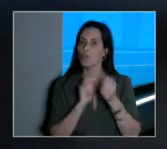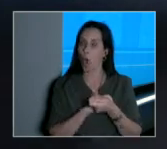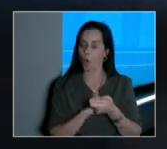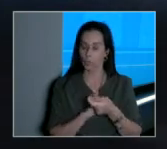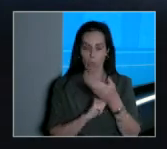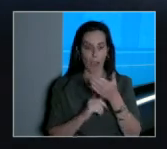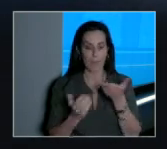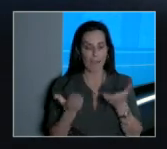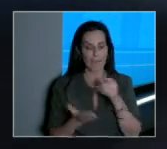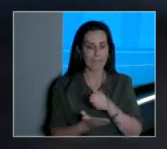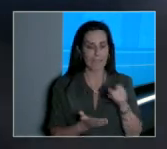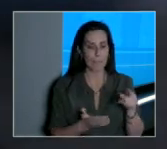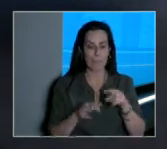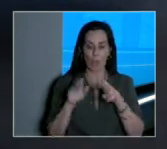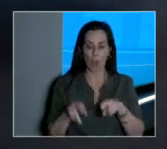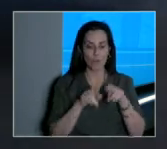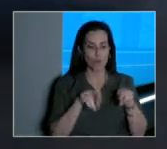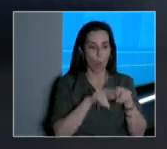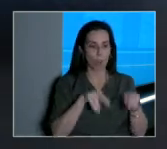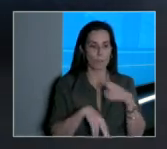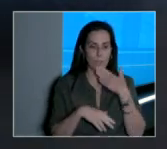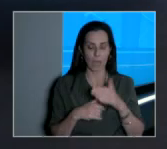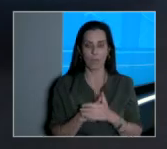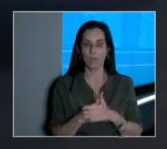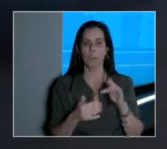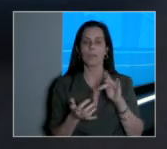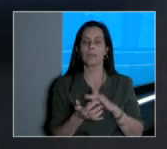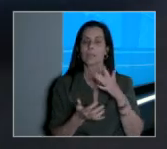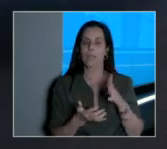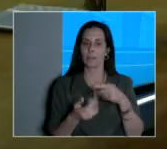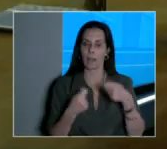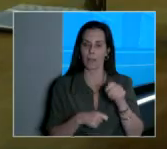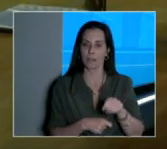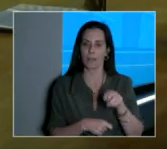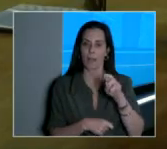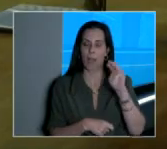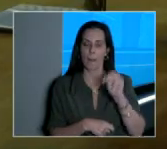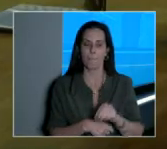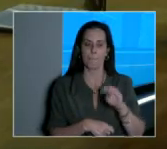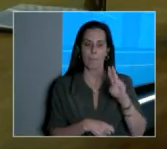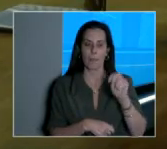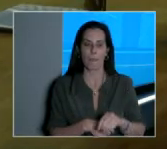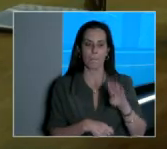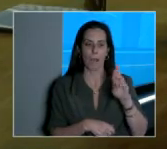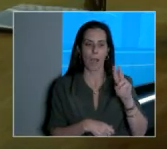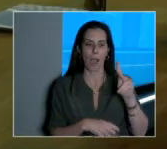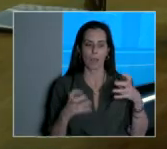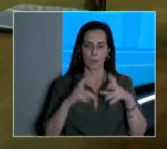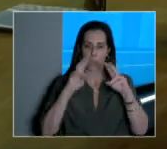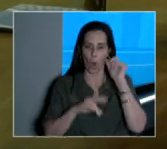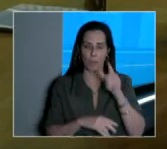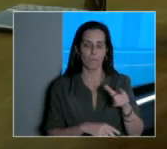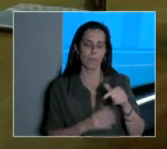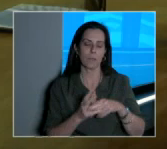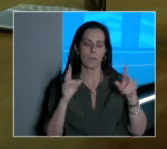מאזן הכוחות בין הרשויות במדינת ישראל. נמצאים איתי כאן חבר הכנסת רם בן ברק, מפלגת כחול לבן, שלום.